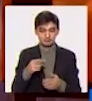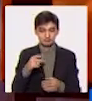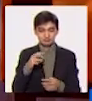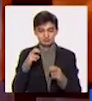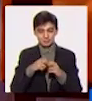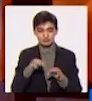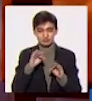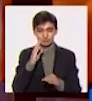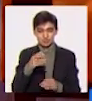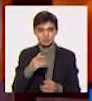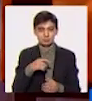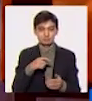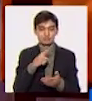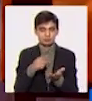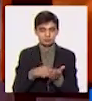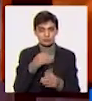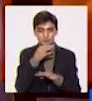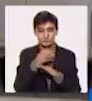сұрақтарға студияда жауап алатын боламыз.